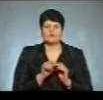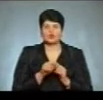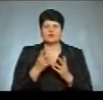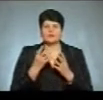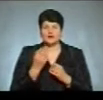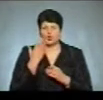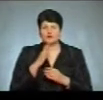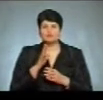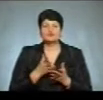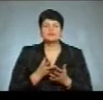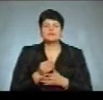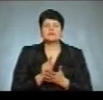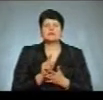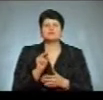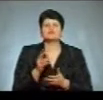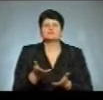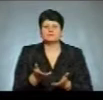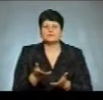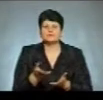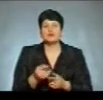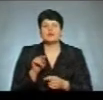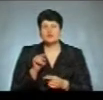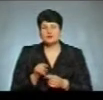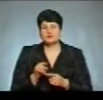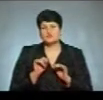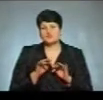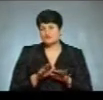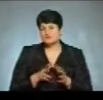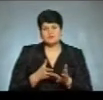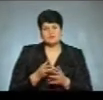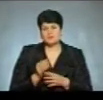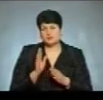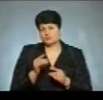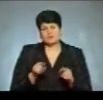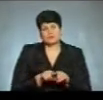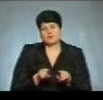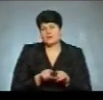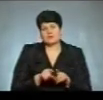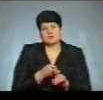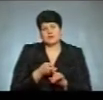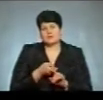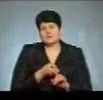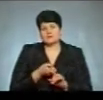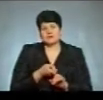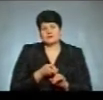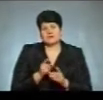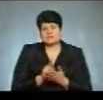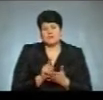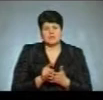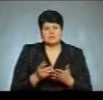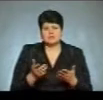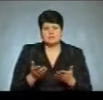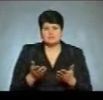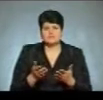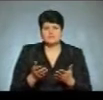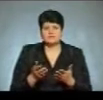буде виплачуватися їм пенсія. І спосіб виплати буде відповідно такий, прив'язаний до тієї ж пенсії.